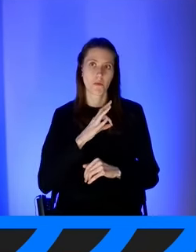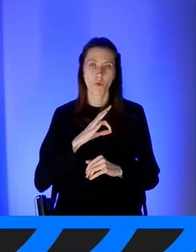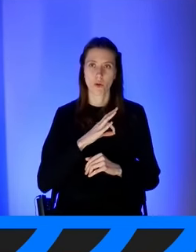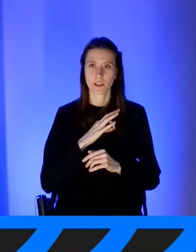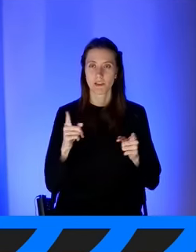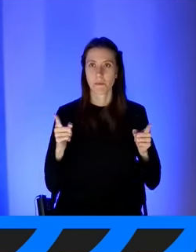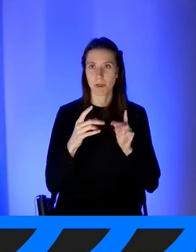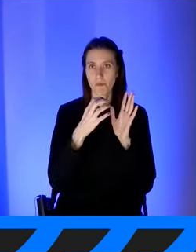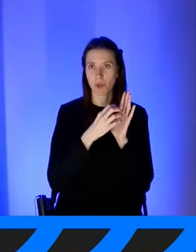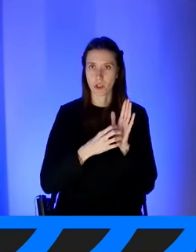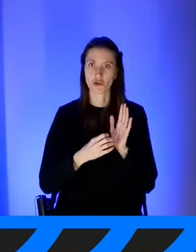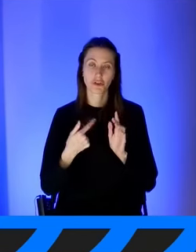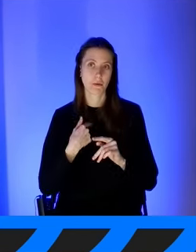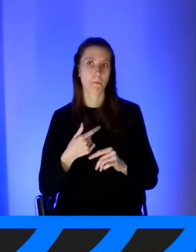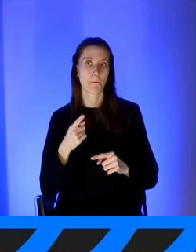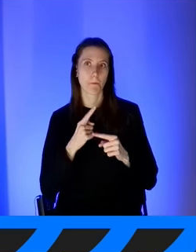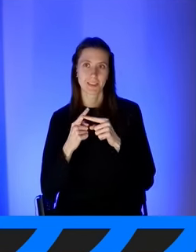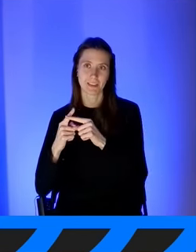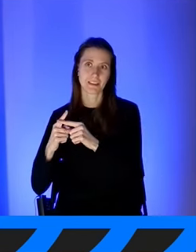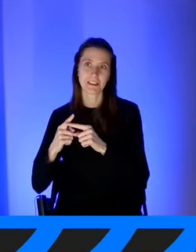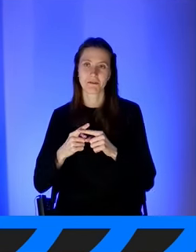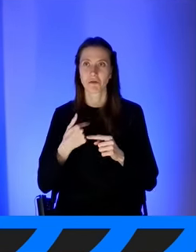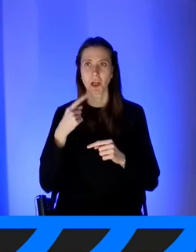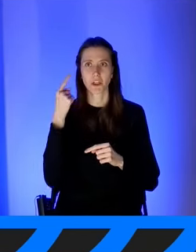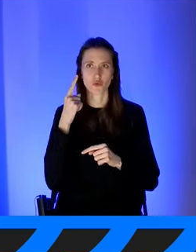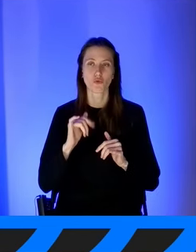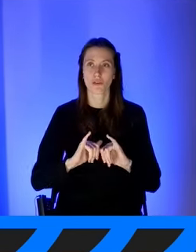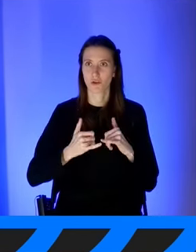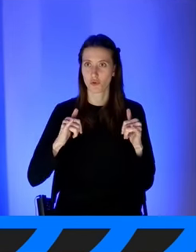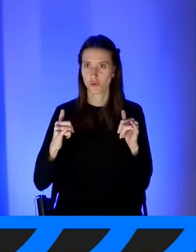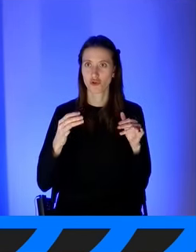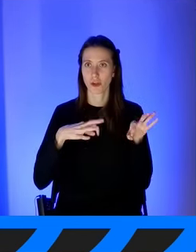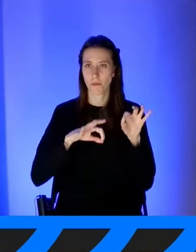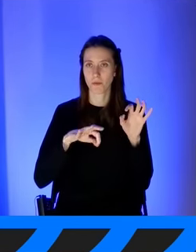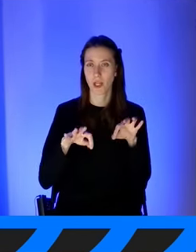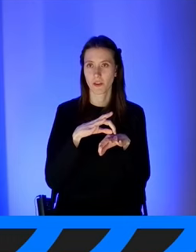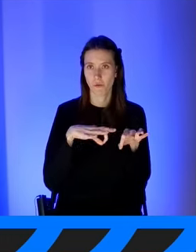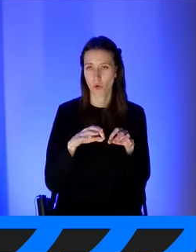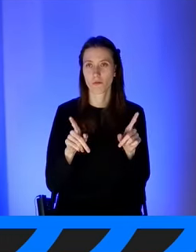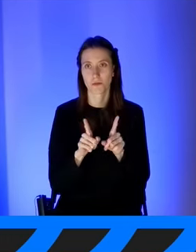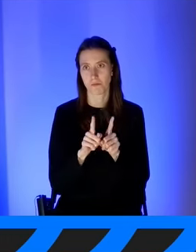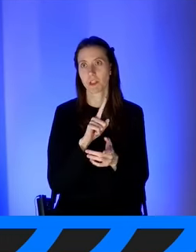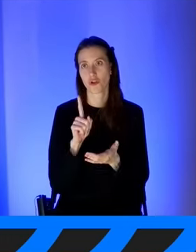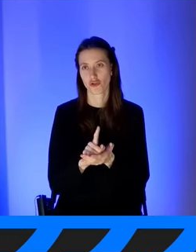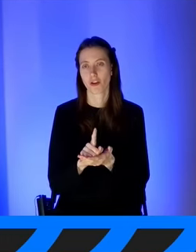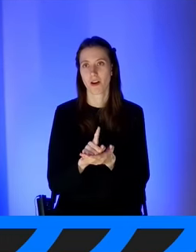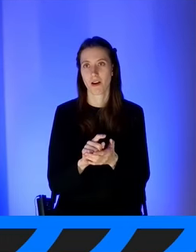изменения, когда надо, но растущая платформа так и должна работать, мне кажется, аккуратно вносить изменения. Коллеги, есть вопросы